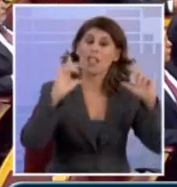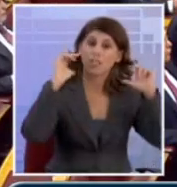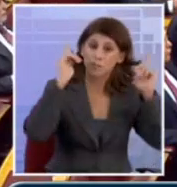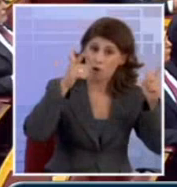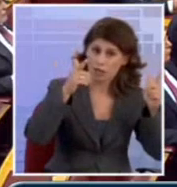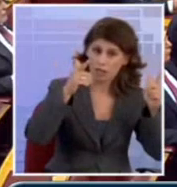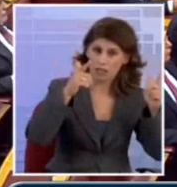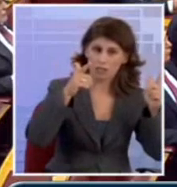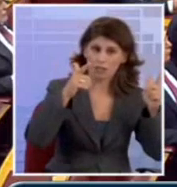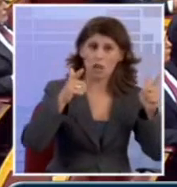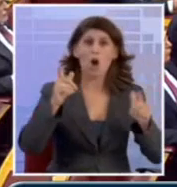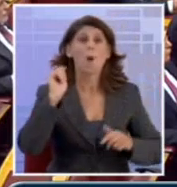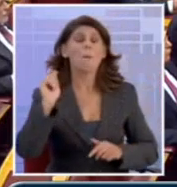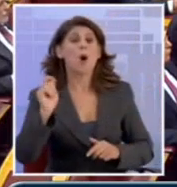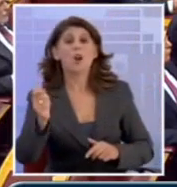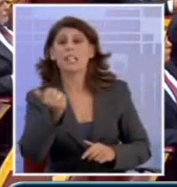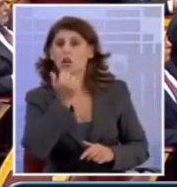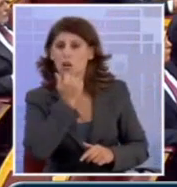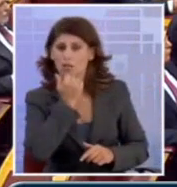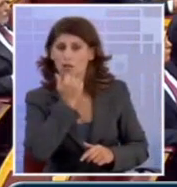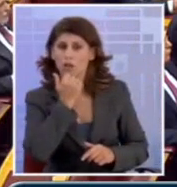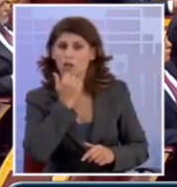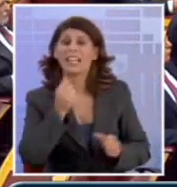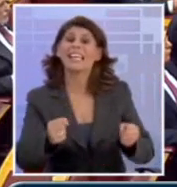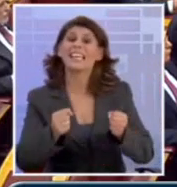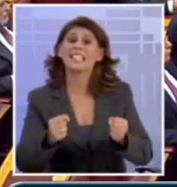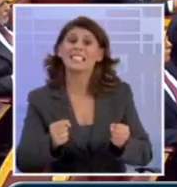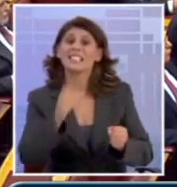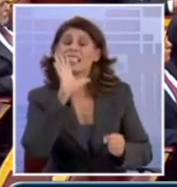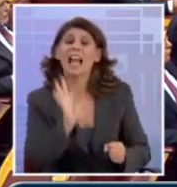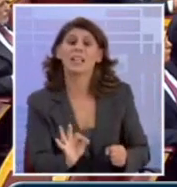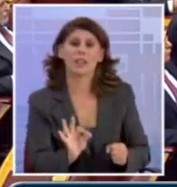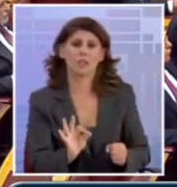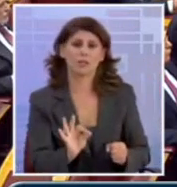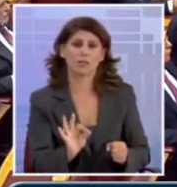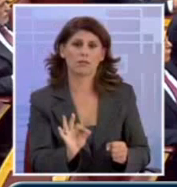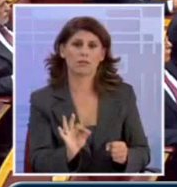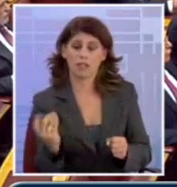δημοκρατίας, πολιτικών λαθών, κρίσης και αλήθειας.